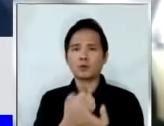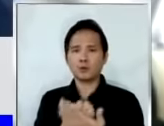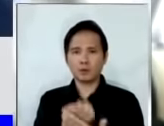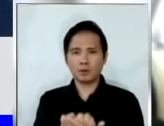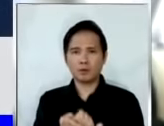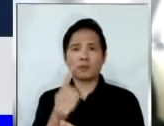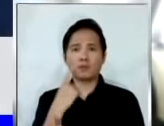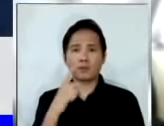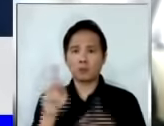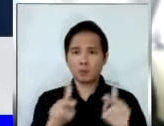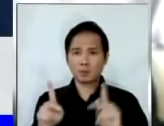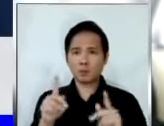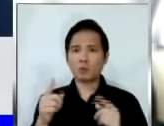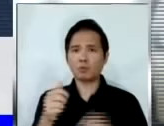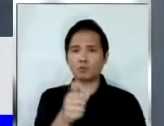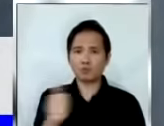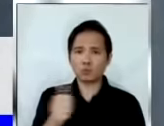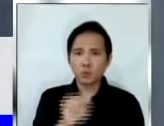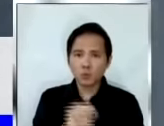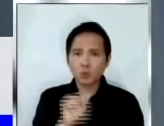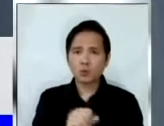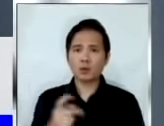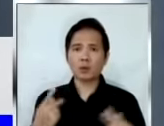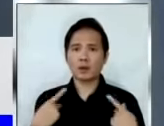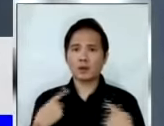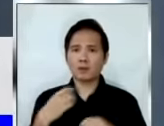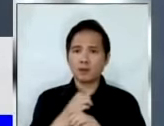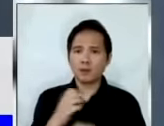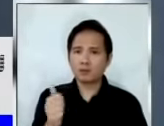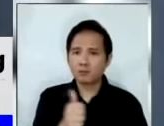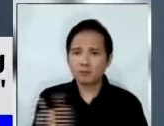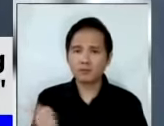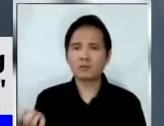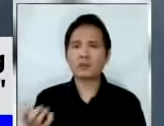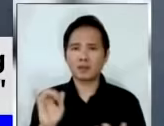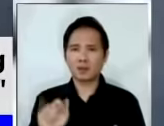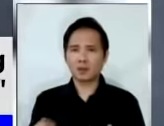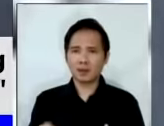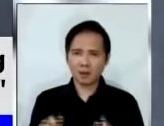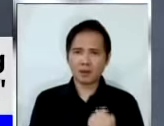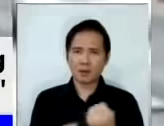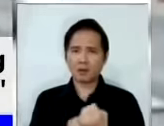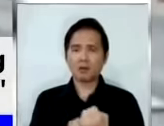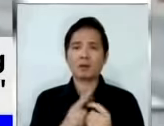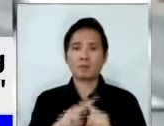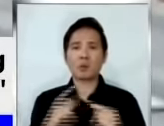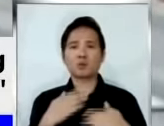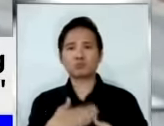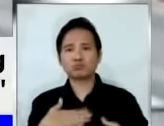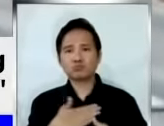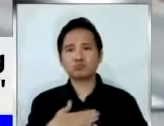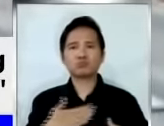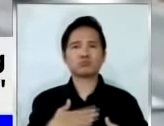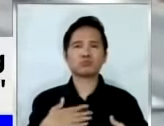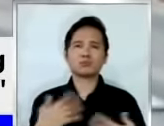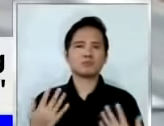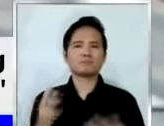to work. But as far as leisure is concerned, kana magsuroy-suroy, kana mulakaw na walay queue pass, na mulakaw na